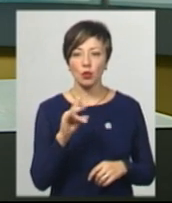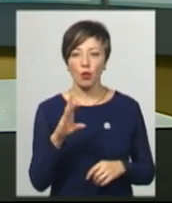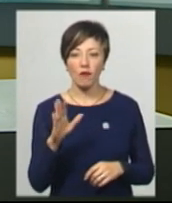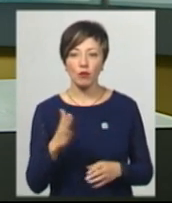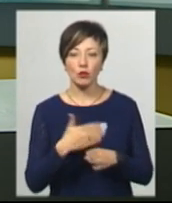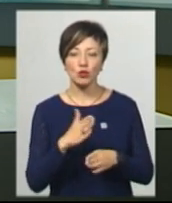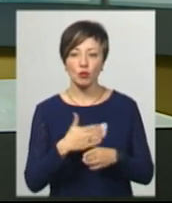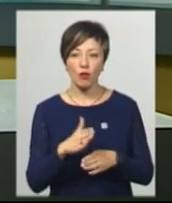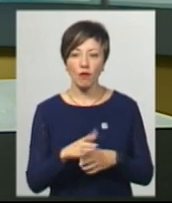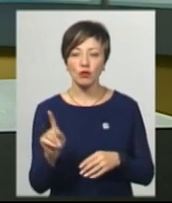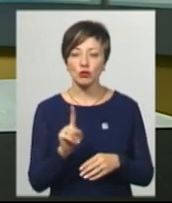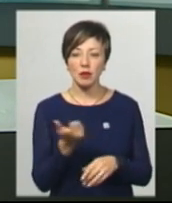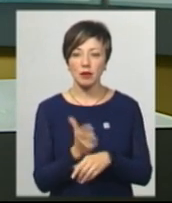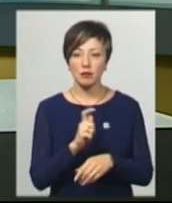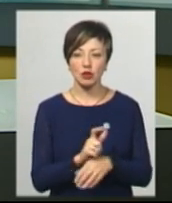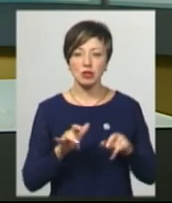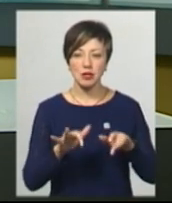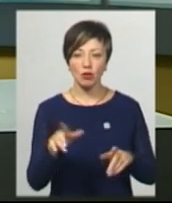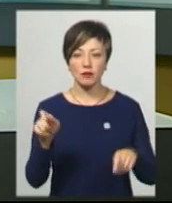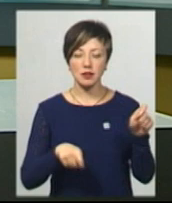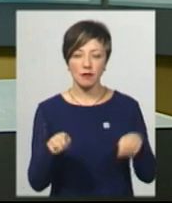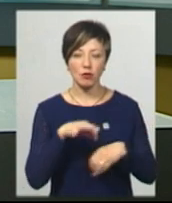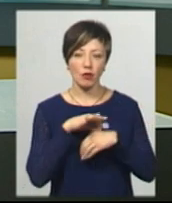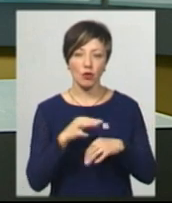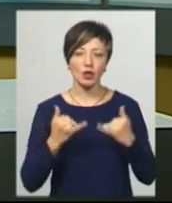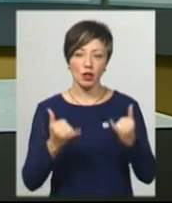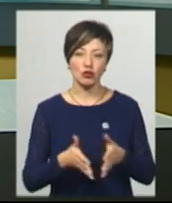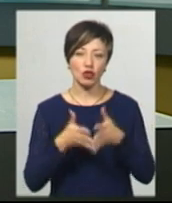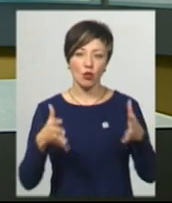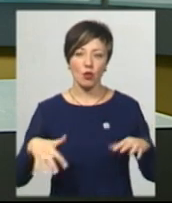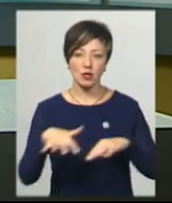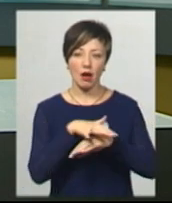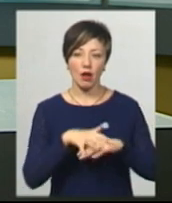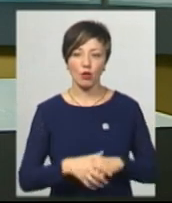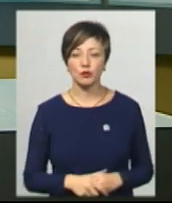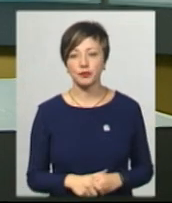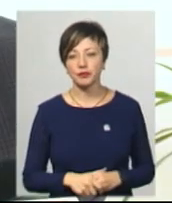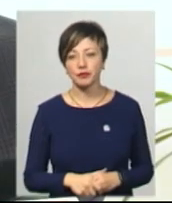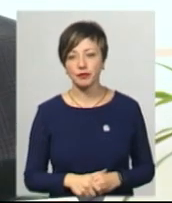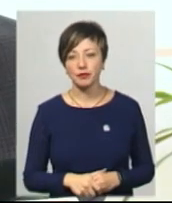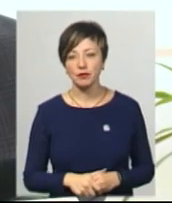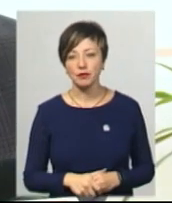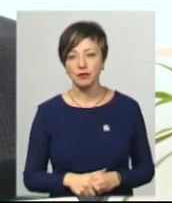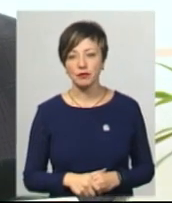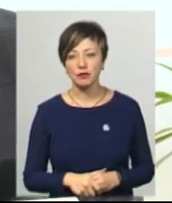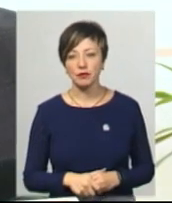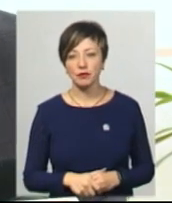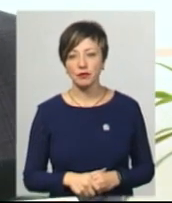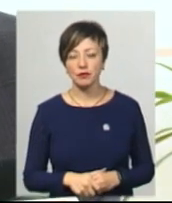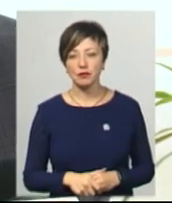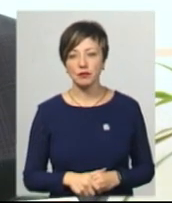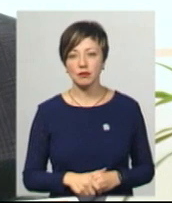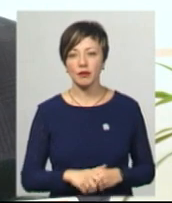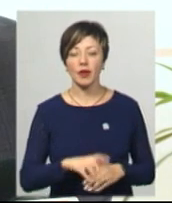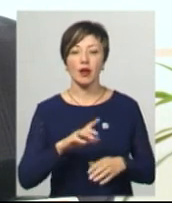йшли до того, щоб якнайбільше заходів фестивалю проводити для широкого загалу. Заходи будуть відбуватися і в міському